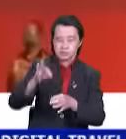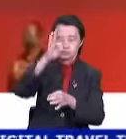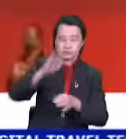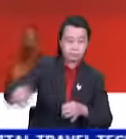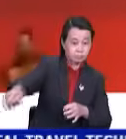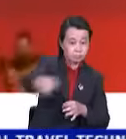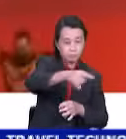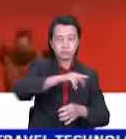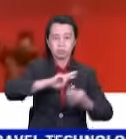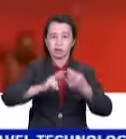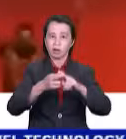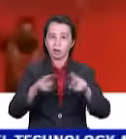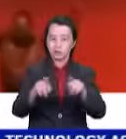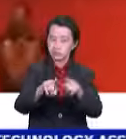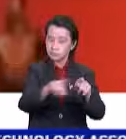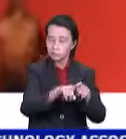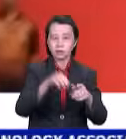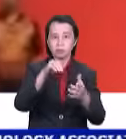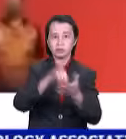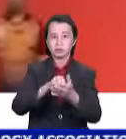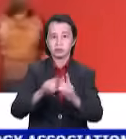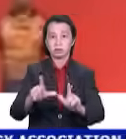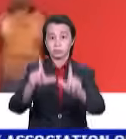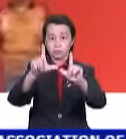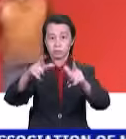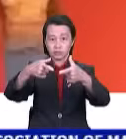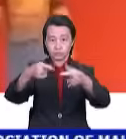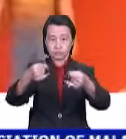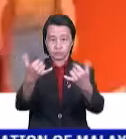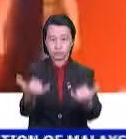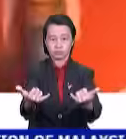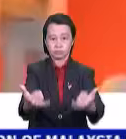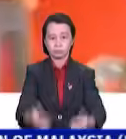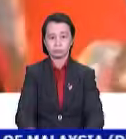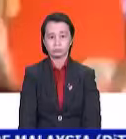Rakan seperjuangan yang lain di Tokyo ketika ini